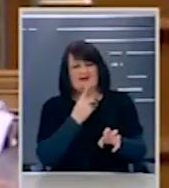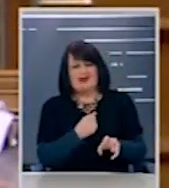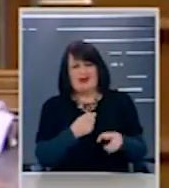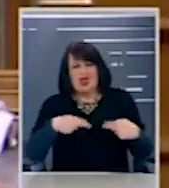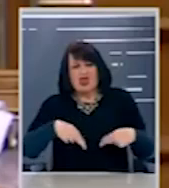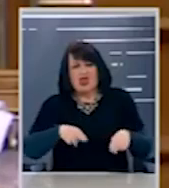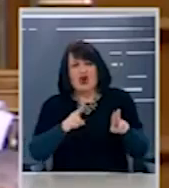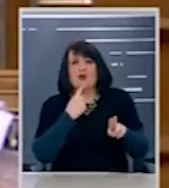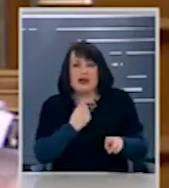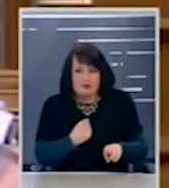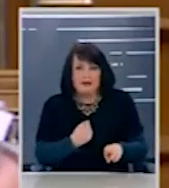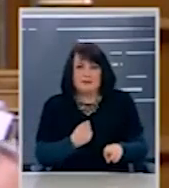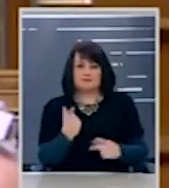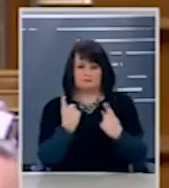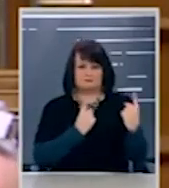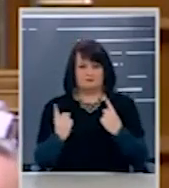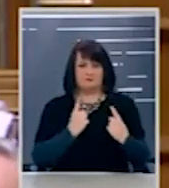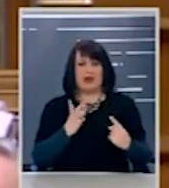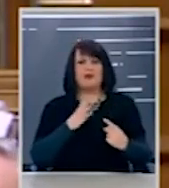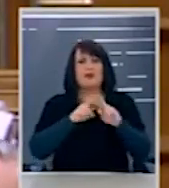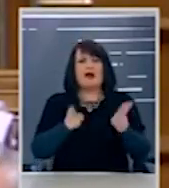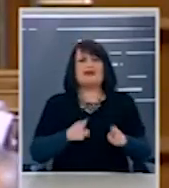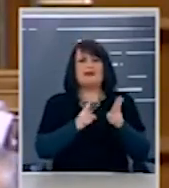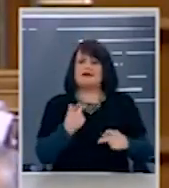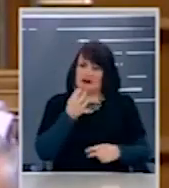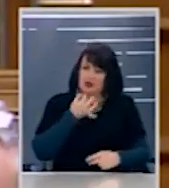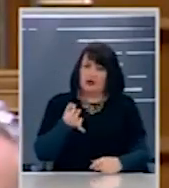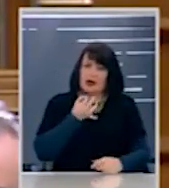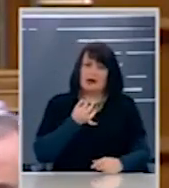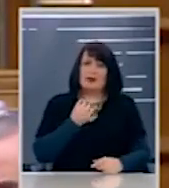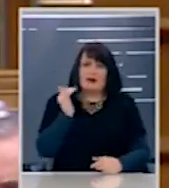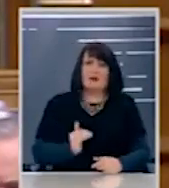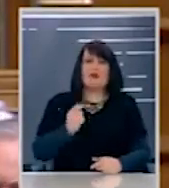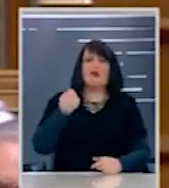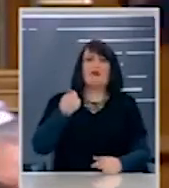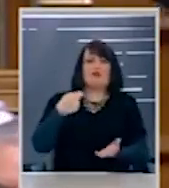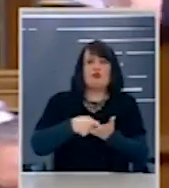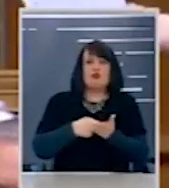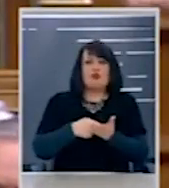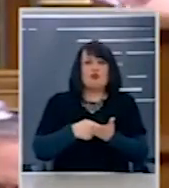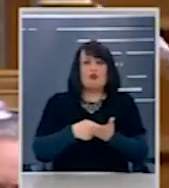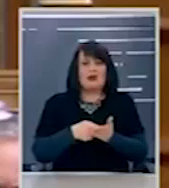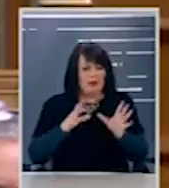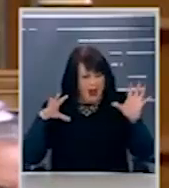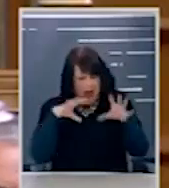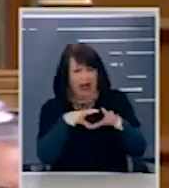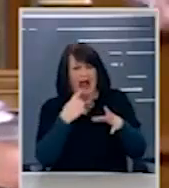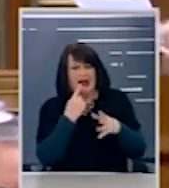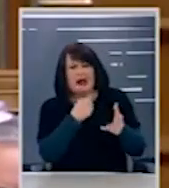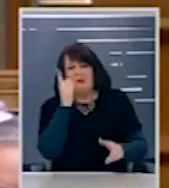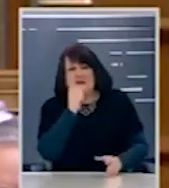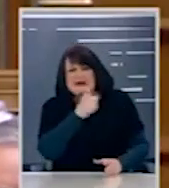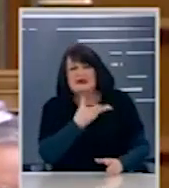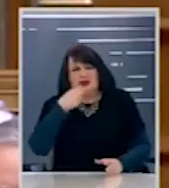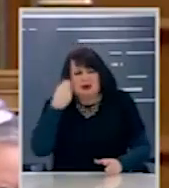δρόμο και ερχόντουσαν μαγαζάτορες και μου λέγανε πληρώνουμε λιγότερα. Και τον κανιβαλίσανε σε όλους τους σταθμούς. Ο ψεύτης,